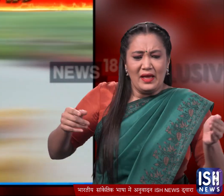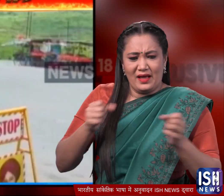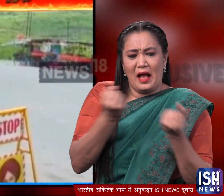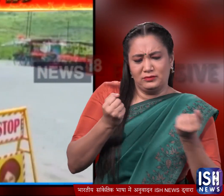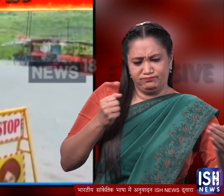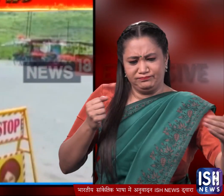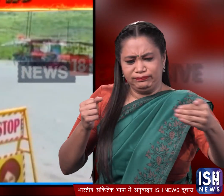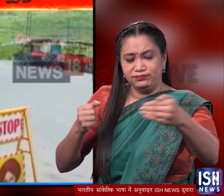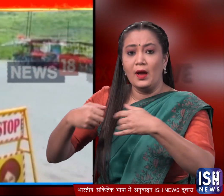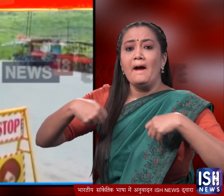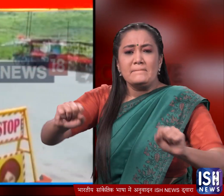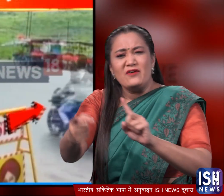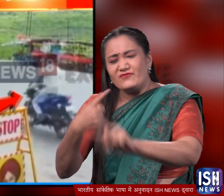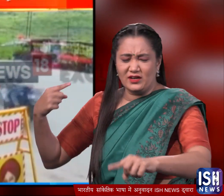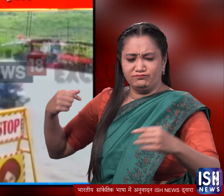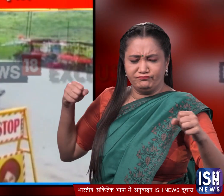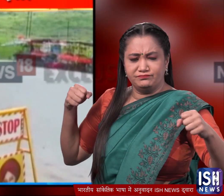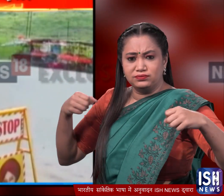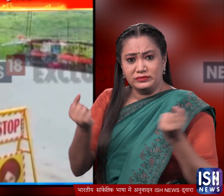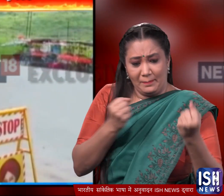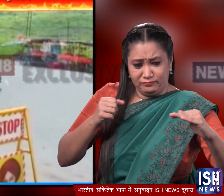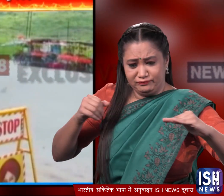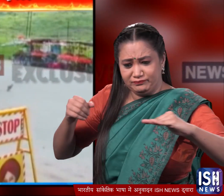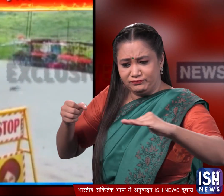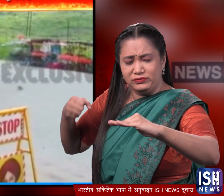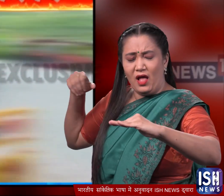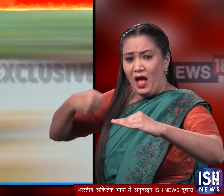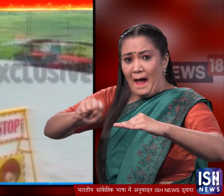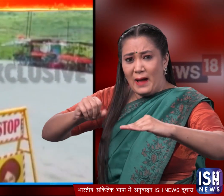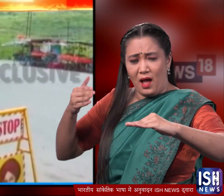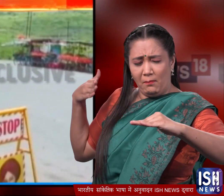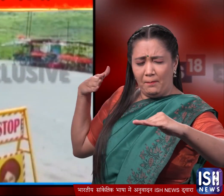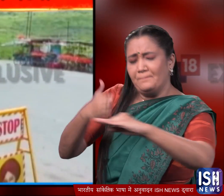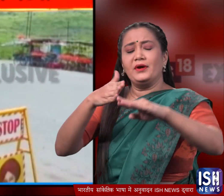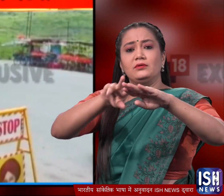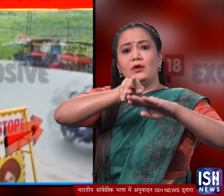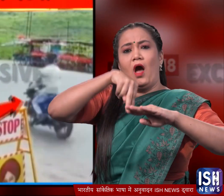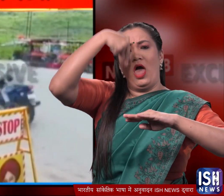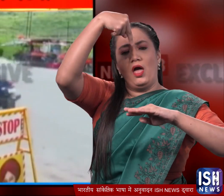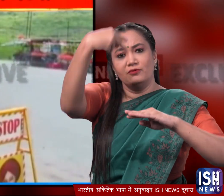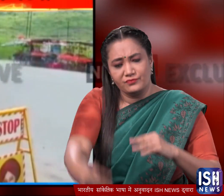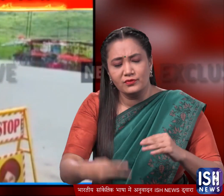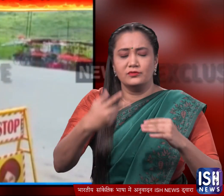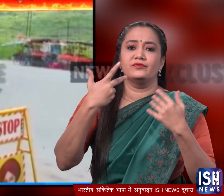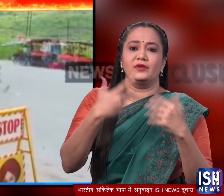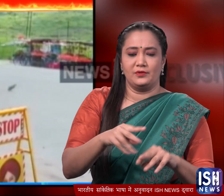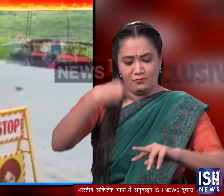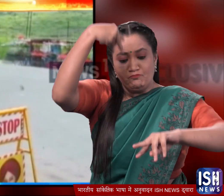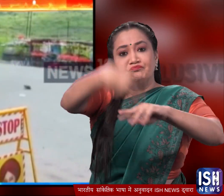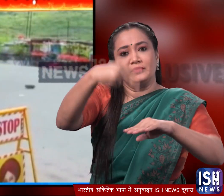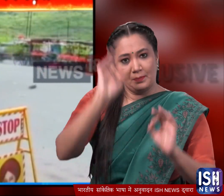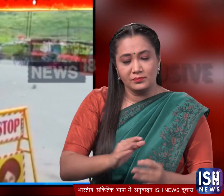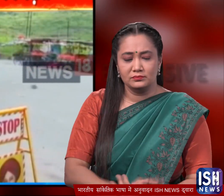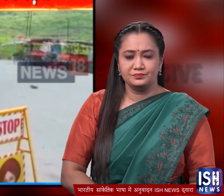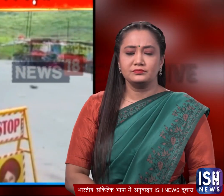ही थी, तभी एक तेज रफ्तार मोटरसाइकिल सवार उसको देख नहीं पाया और उससे जा टकराया। टक्कर लगते ही वो हवा में उछलकर उस कार के बोनेट पर ही गिर